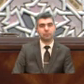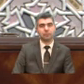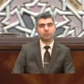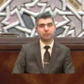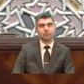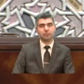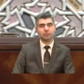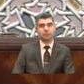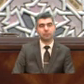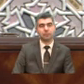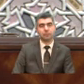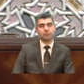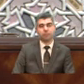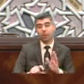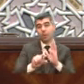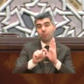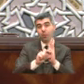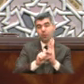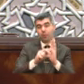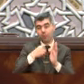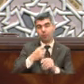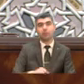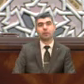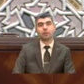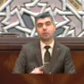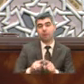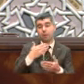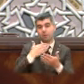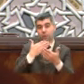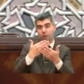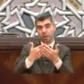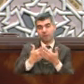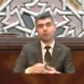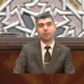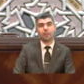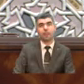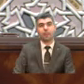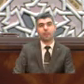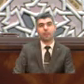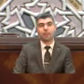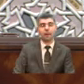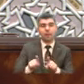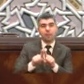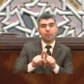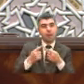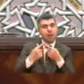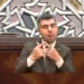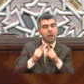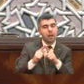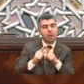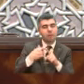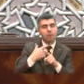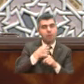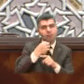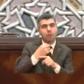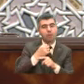هذا الموضوع اللي تارو السيد النائب مشكورا، حنا تنحاولوا الان يعني نحاصروه ما امكن، لانه